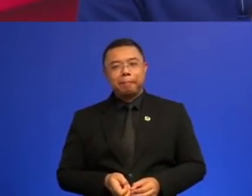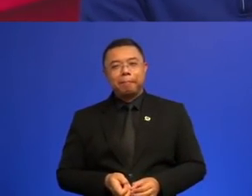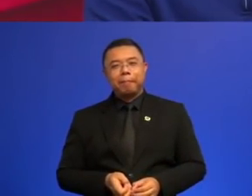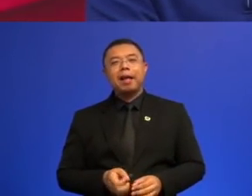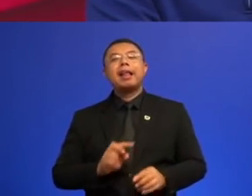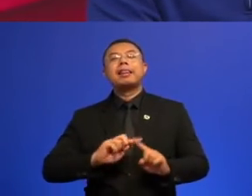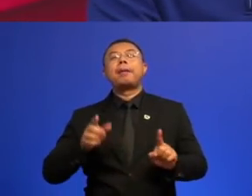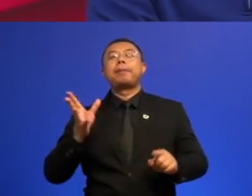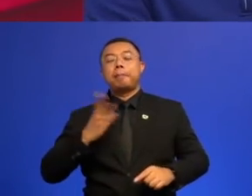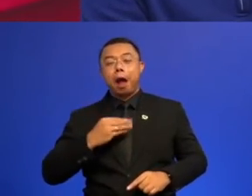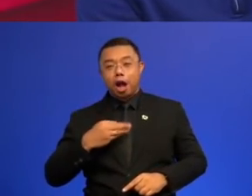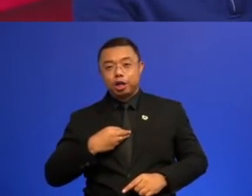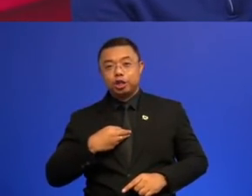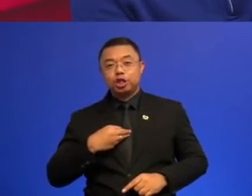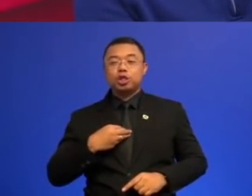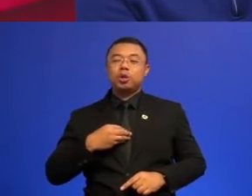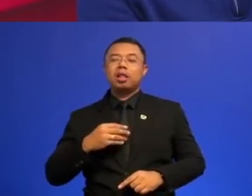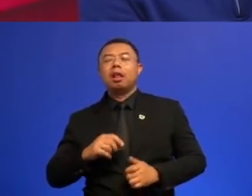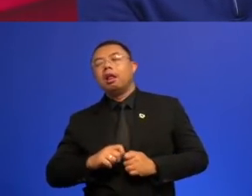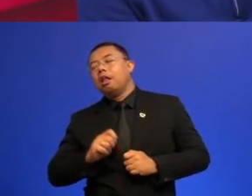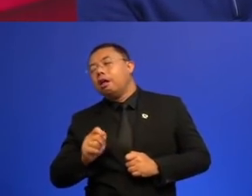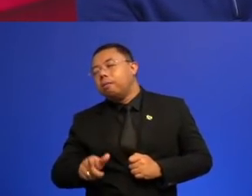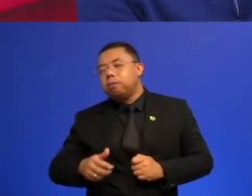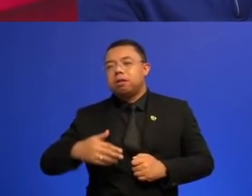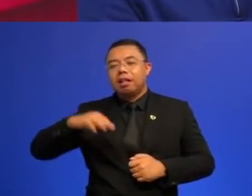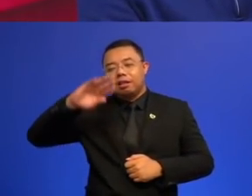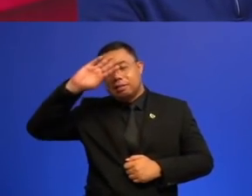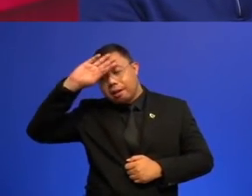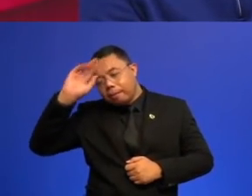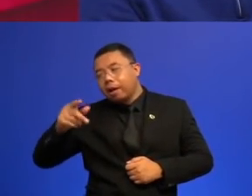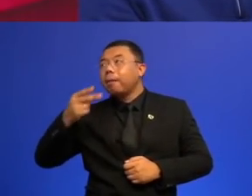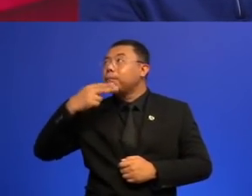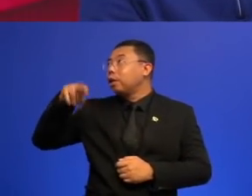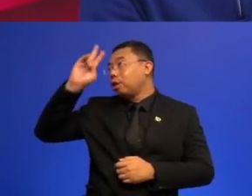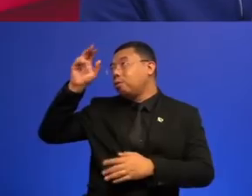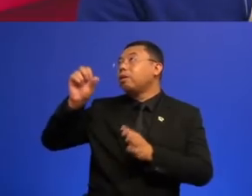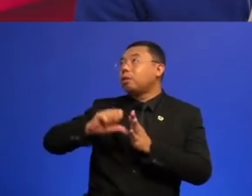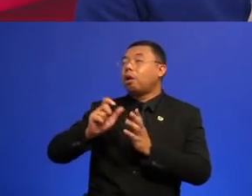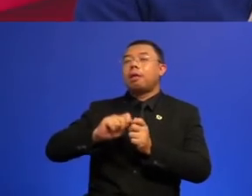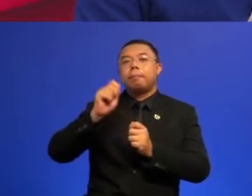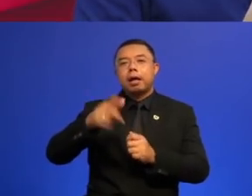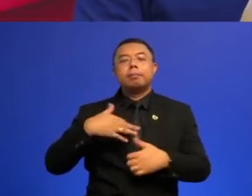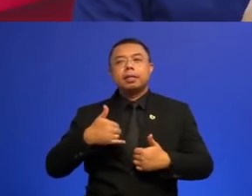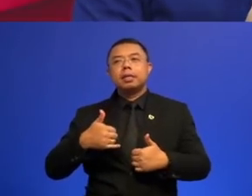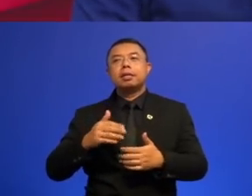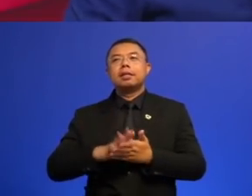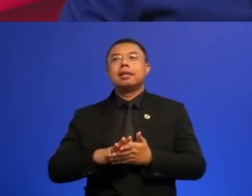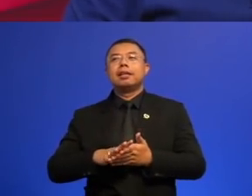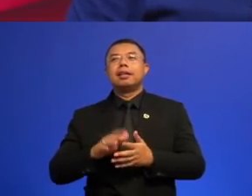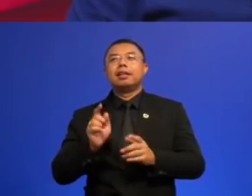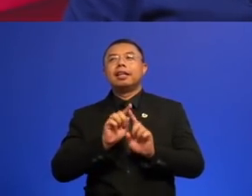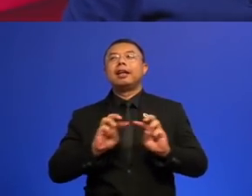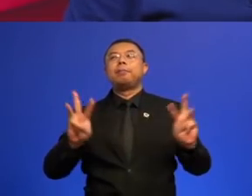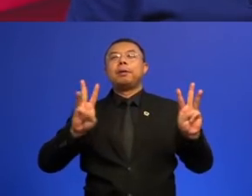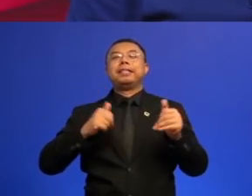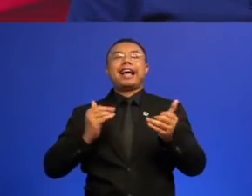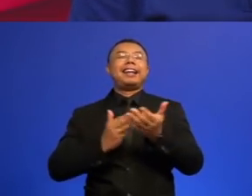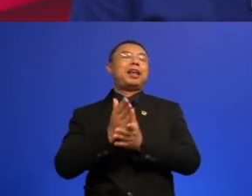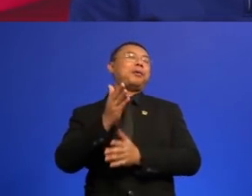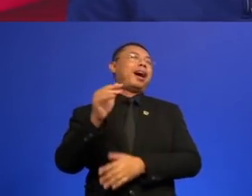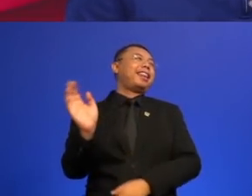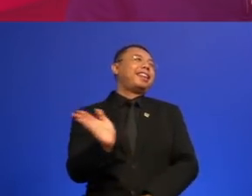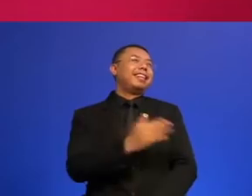Tapi maksudnya itu terseok-seok, percaya Tuhan tolong. Akhirnya jurus Rehoboth yang dipakai bisa